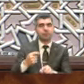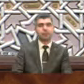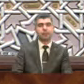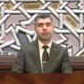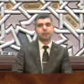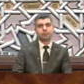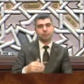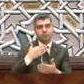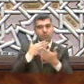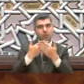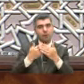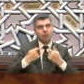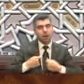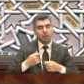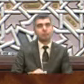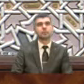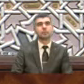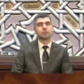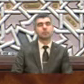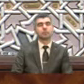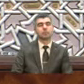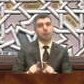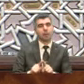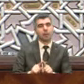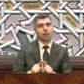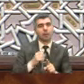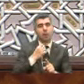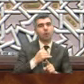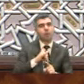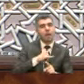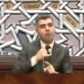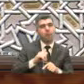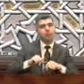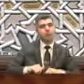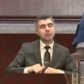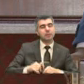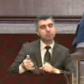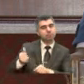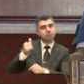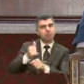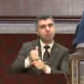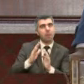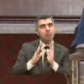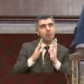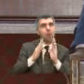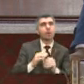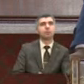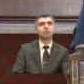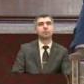شكرا السيد الرئيس. تحيه للسيد الوزير الشاب، وانا اتمنى لكم التوفيق في المهام ديالكم السيد الوزير.